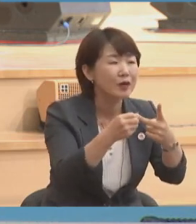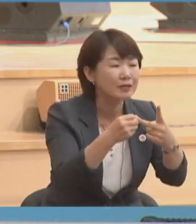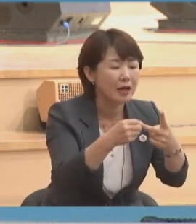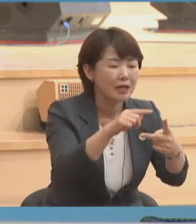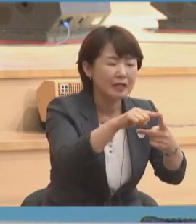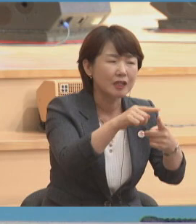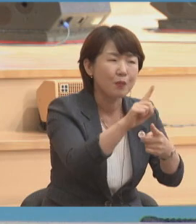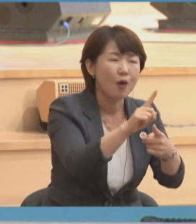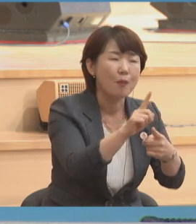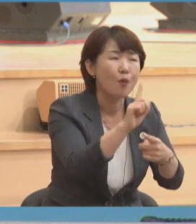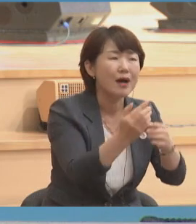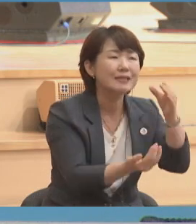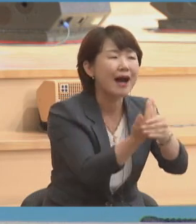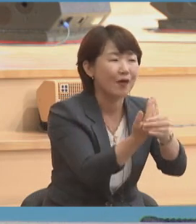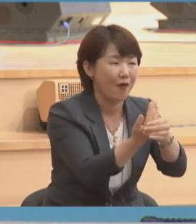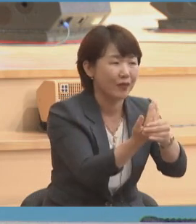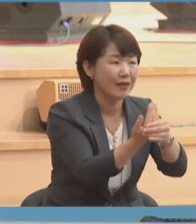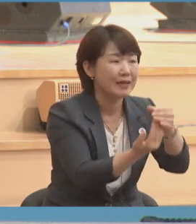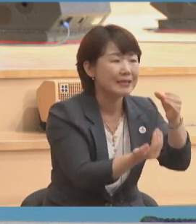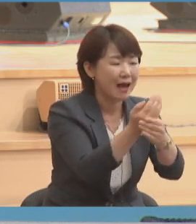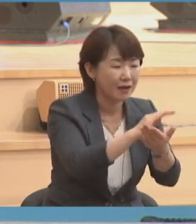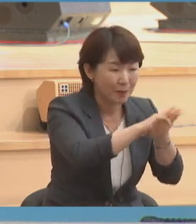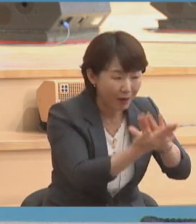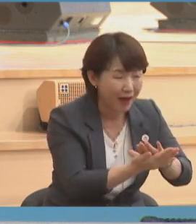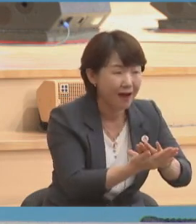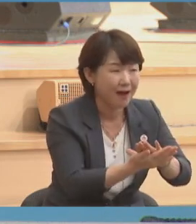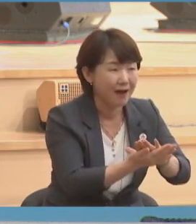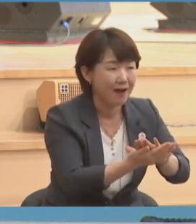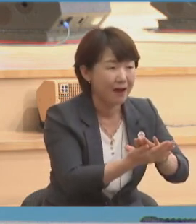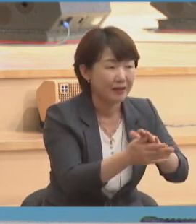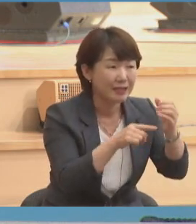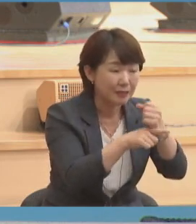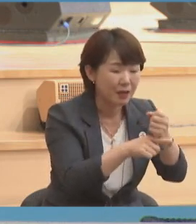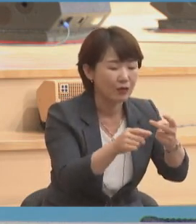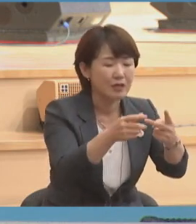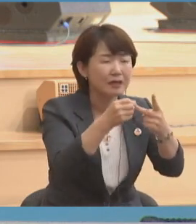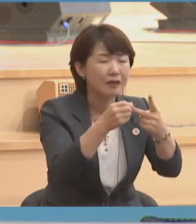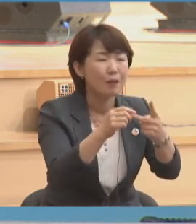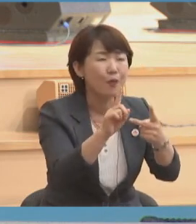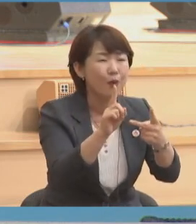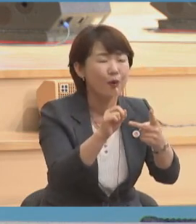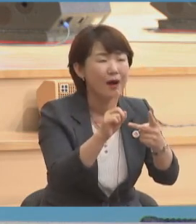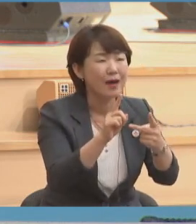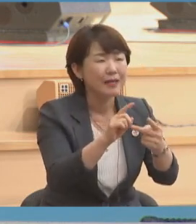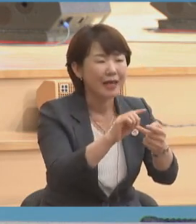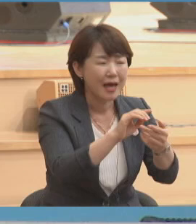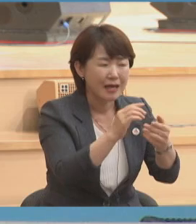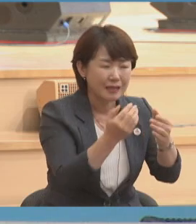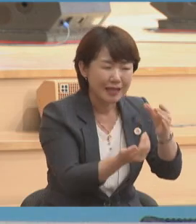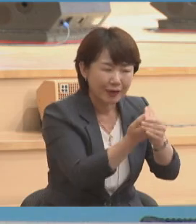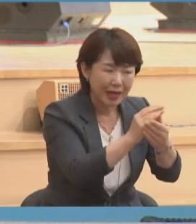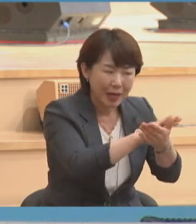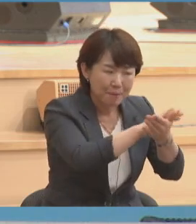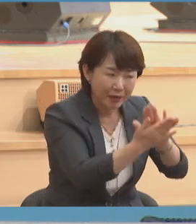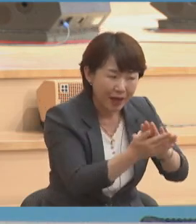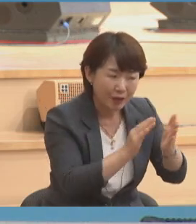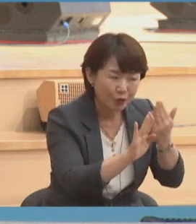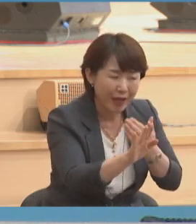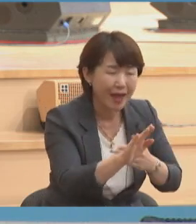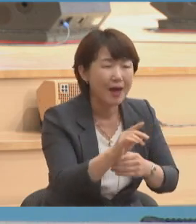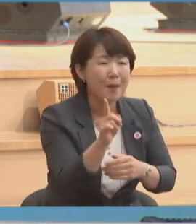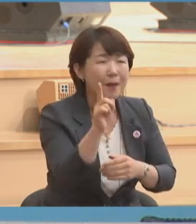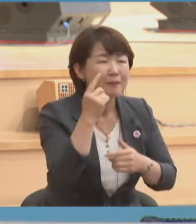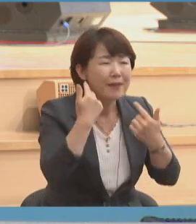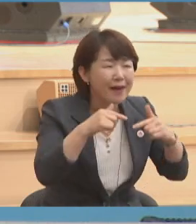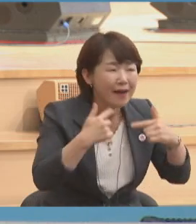사건 중심의 일이라면 후자는 날마다 주님을 닮아가는 삶이 중심인 레디컬 체인지죠.